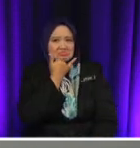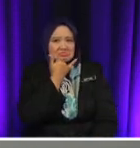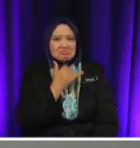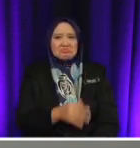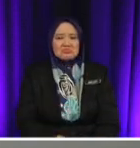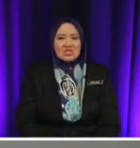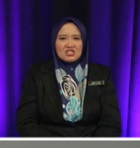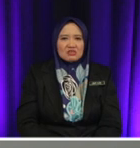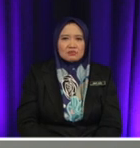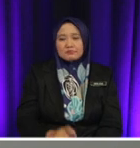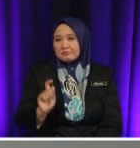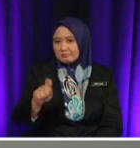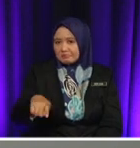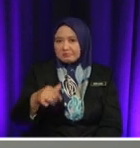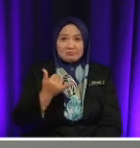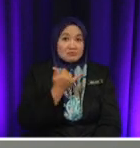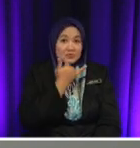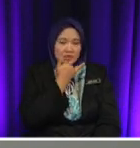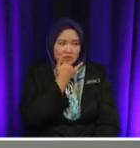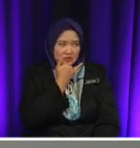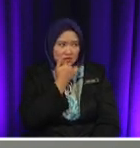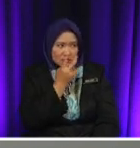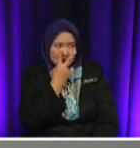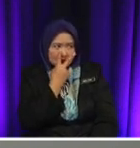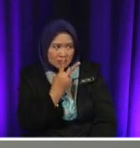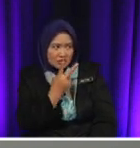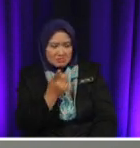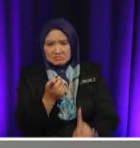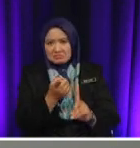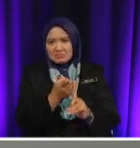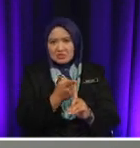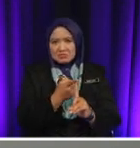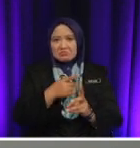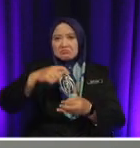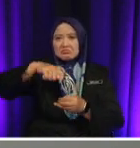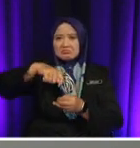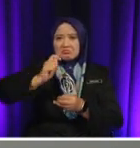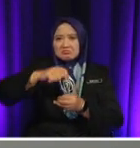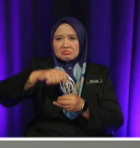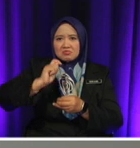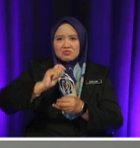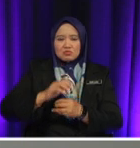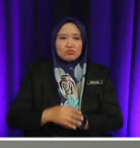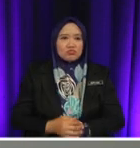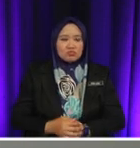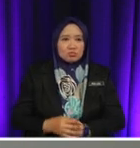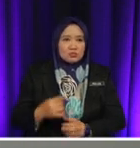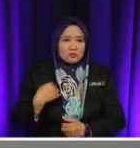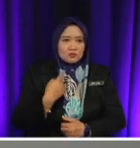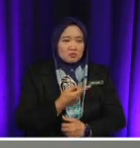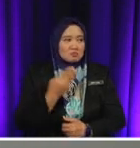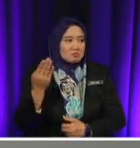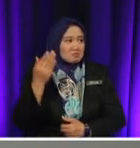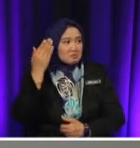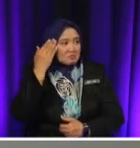gambaj kita tengok dekat sini jawapan pertama pengetinan kita tahu pengetinan Biasanya duduk dalam Tin okey